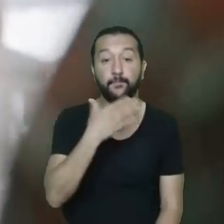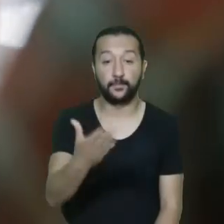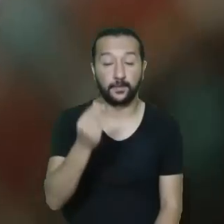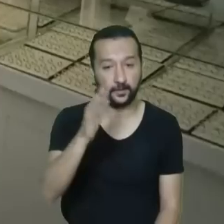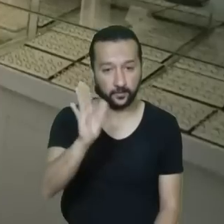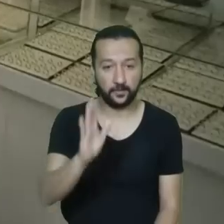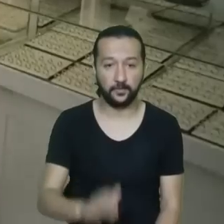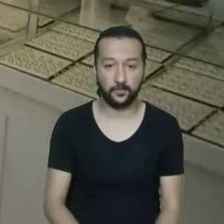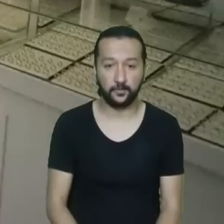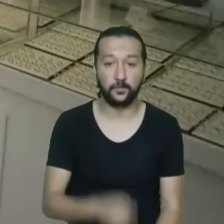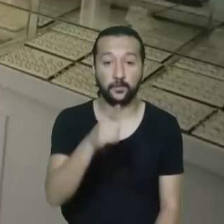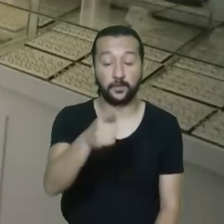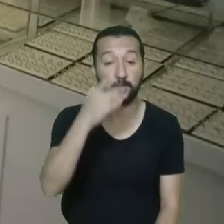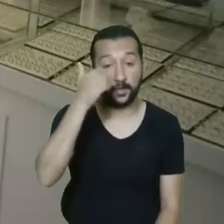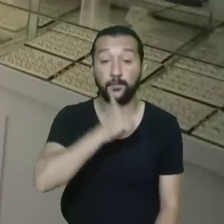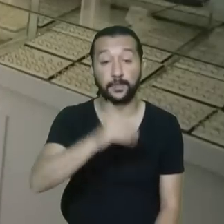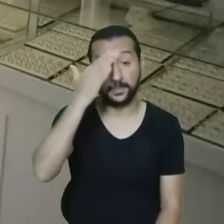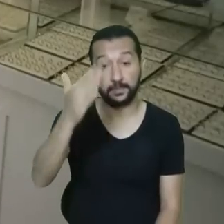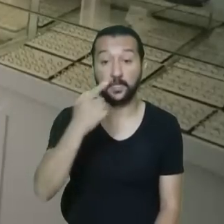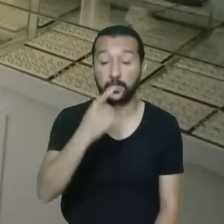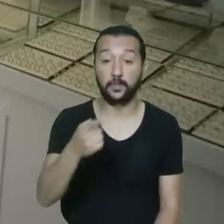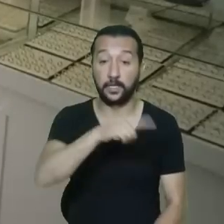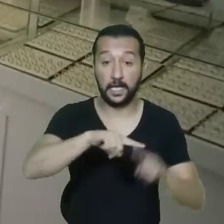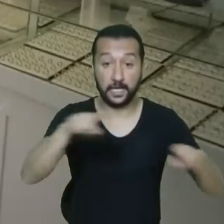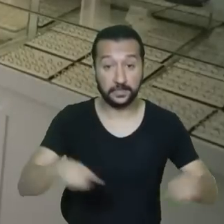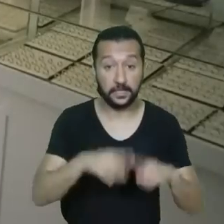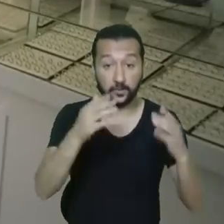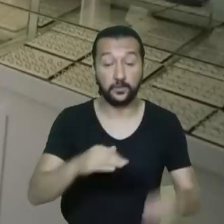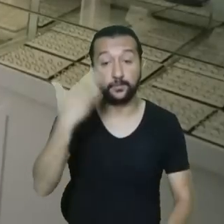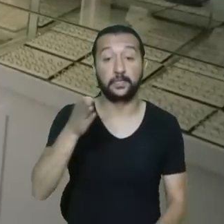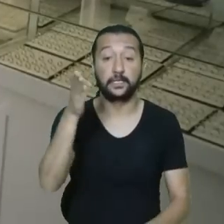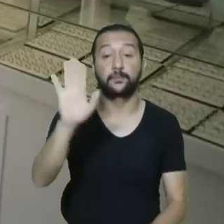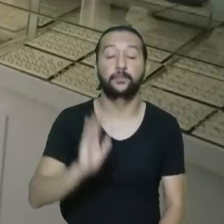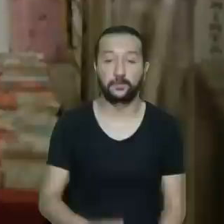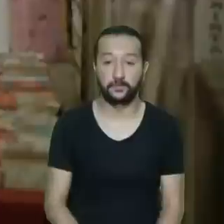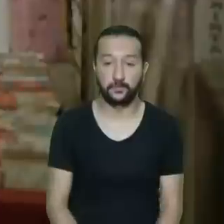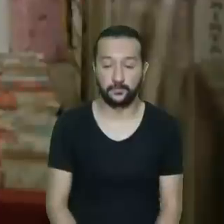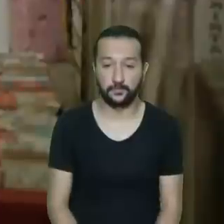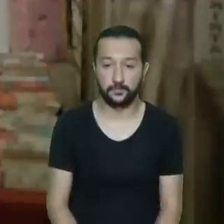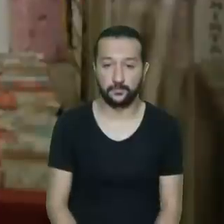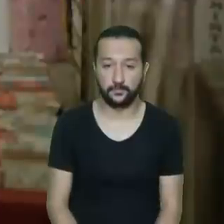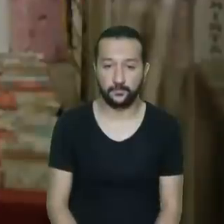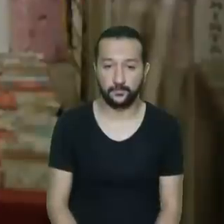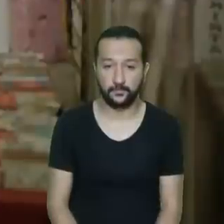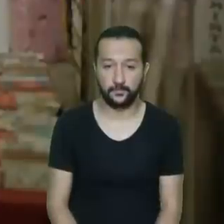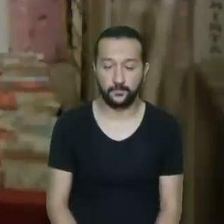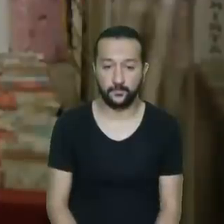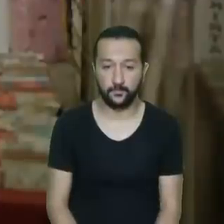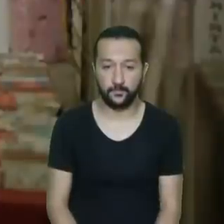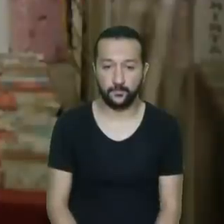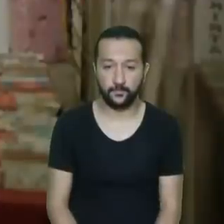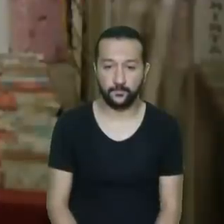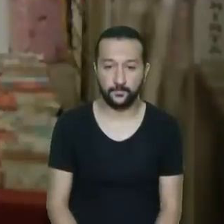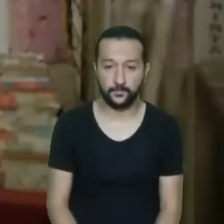Teşekkürler, iyi günler. Abine selam söyle. Arsa falan alacak olursa başka bir yere gitmesin. Muzaffer yanında. 8-9 yaşlarında,